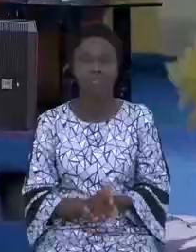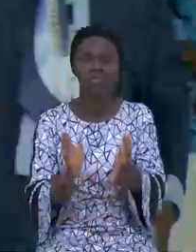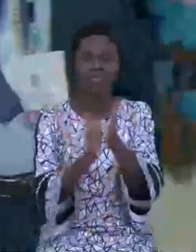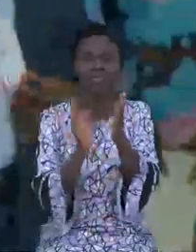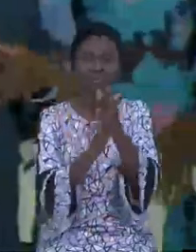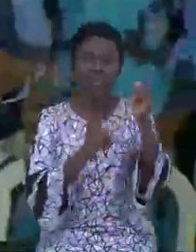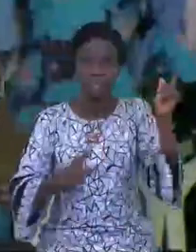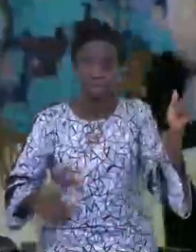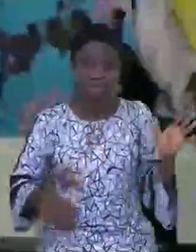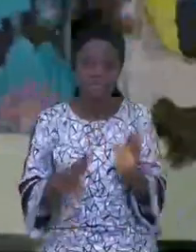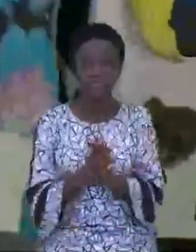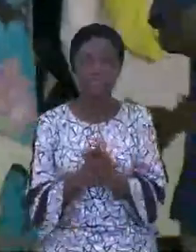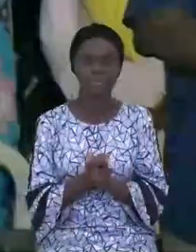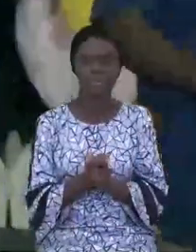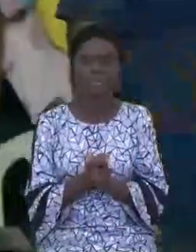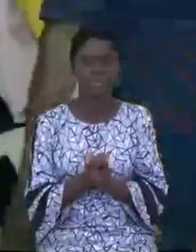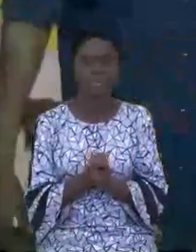Gloire à Dieu.